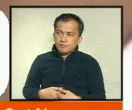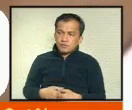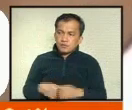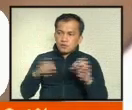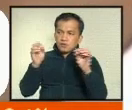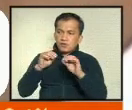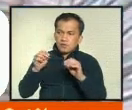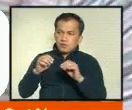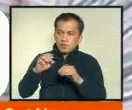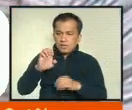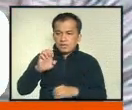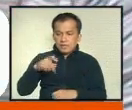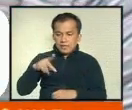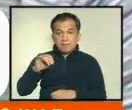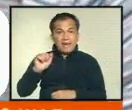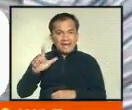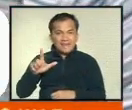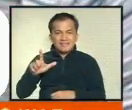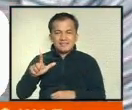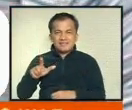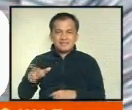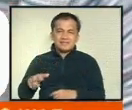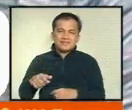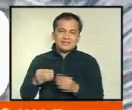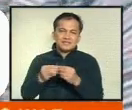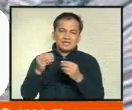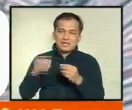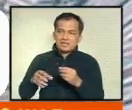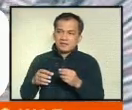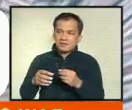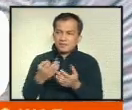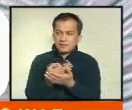Wala mag-eepal. Sayang lang yung pera ninyo sa tarpaulin.